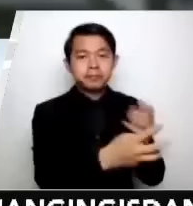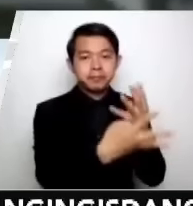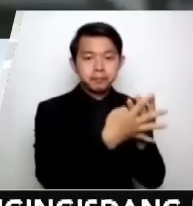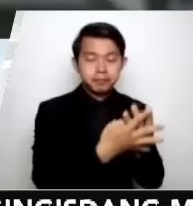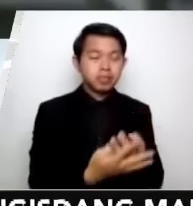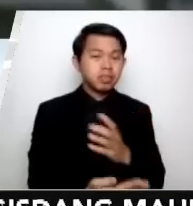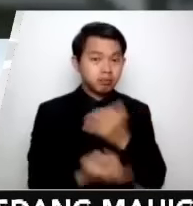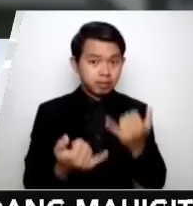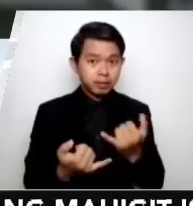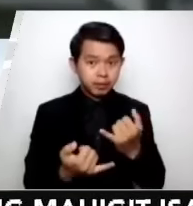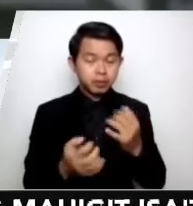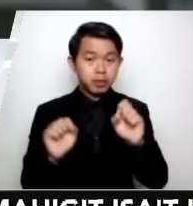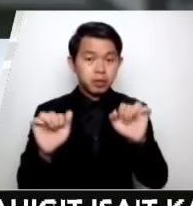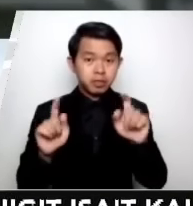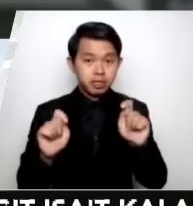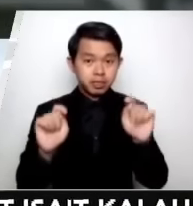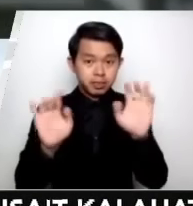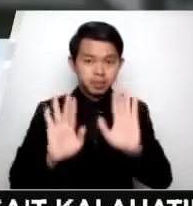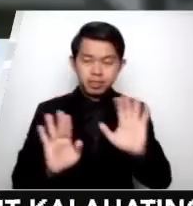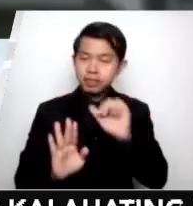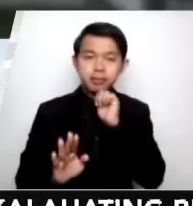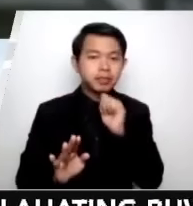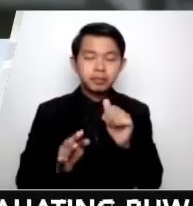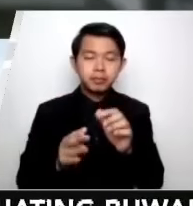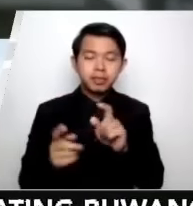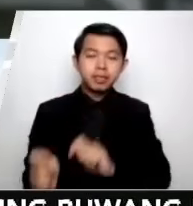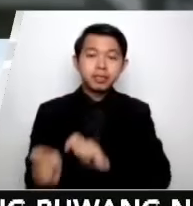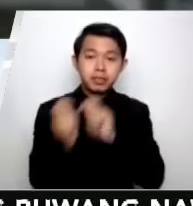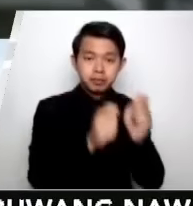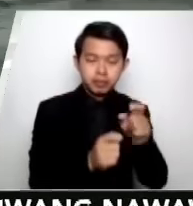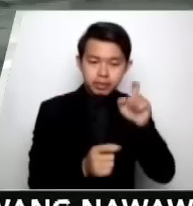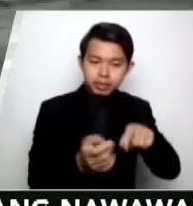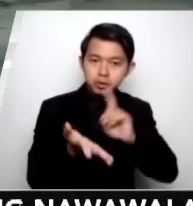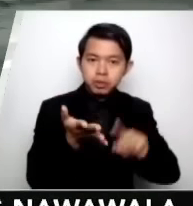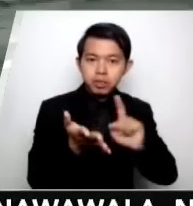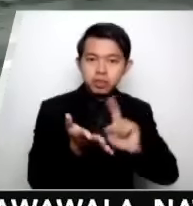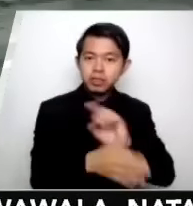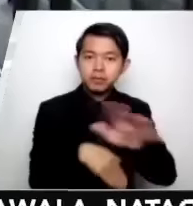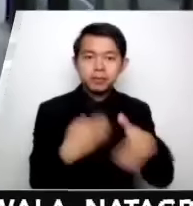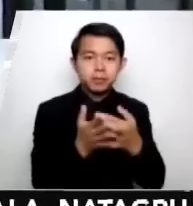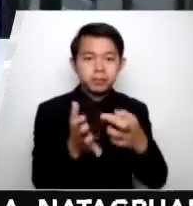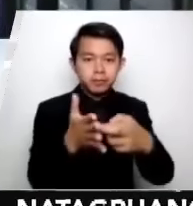kailangan pang i-confirm muli ang requirements niya.